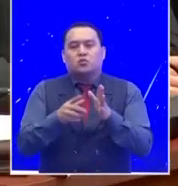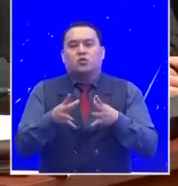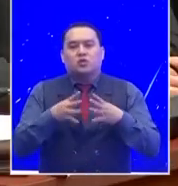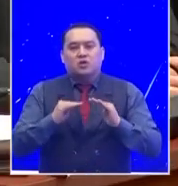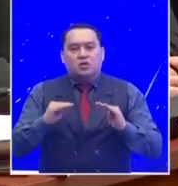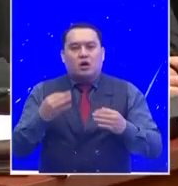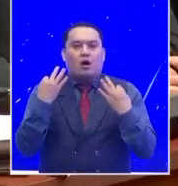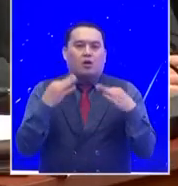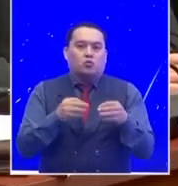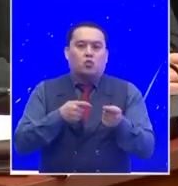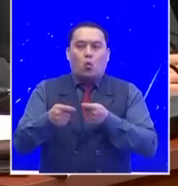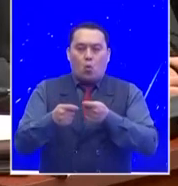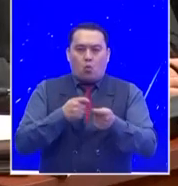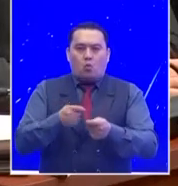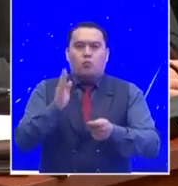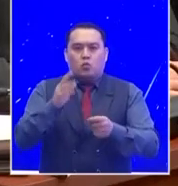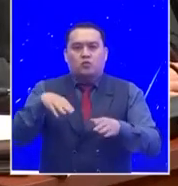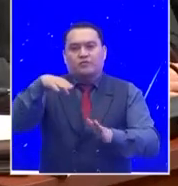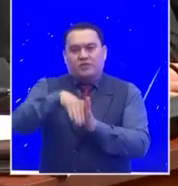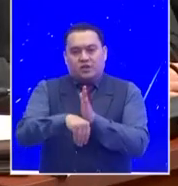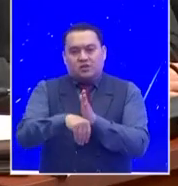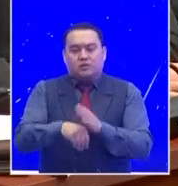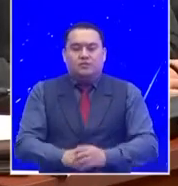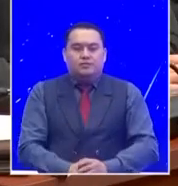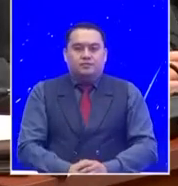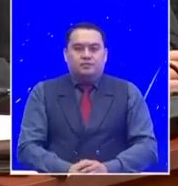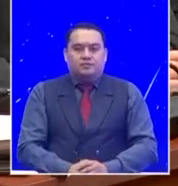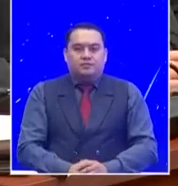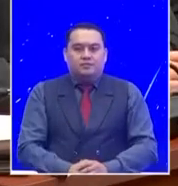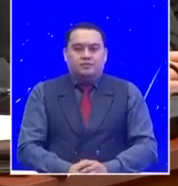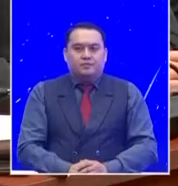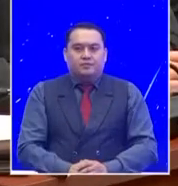была одобрена правительством и теперь будет внесена на рассмотрение в парламент.